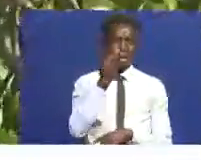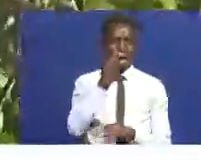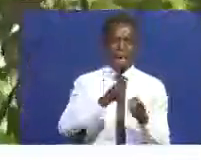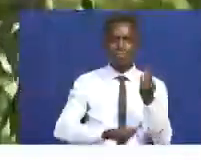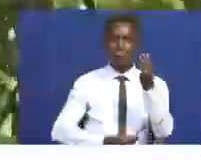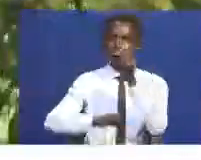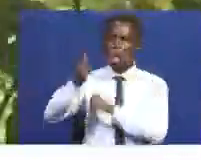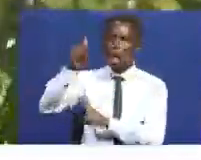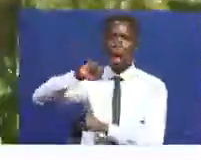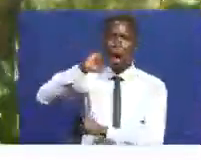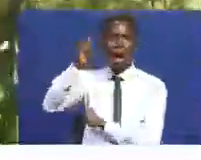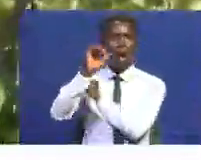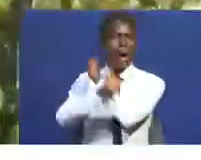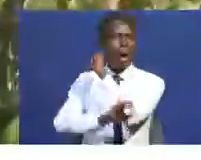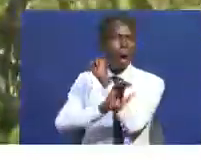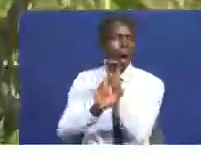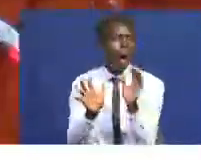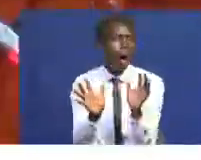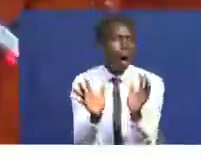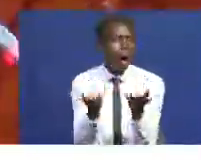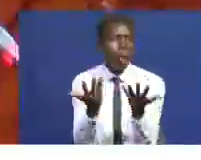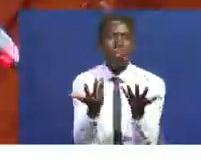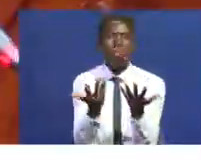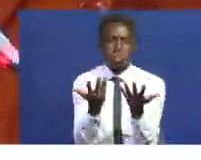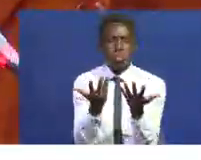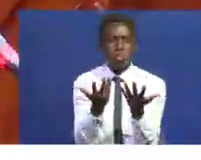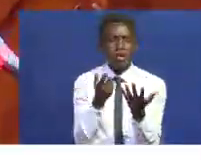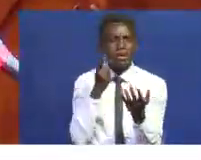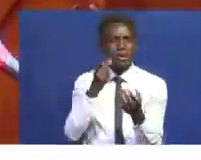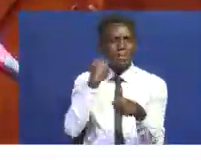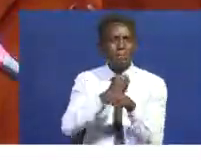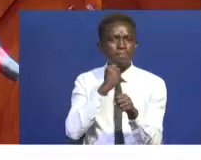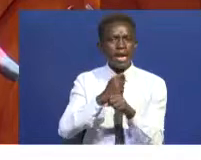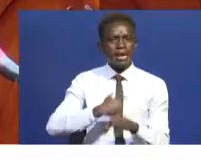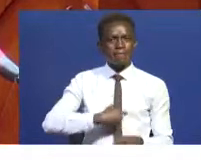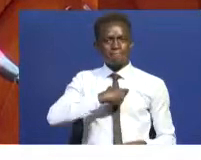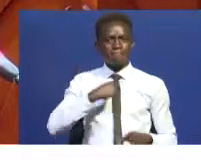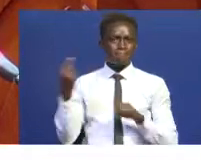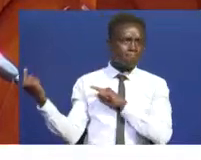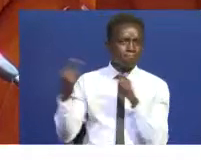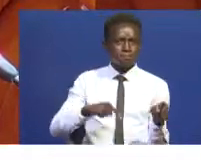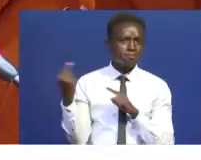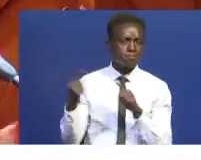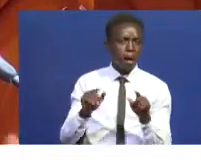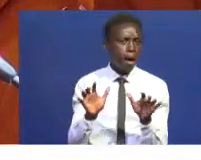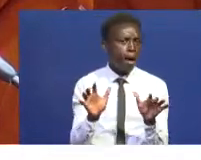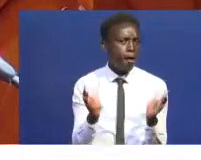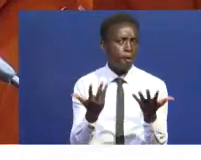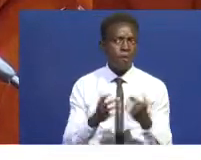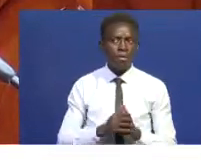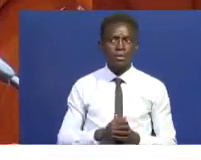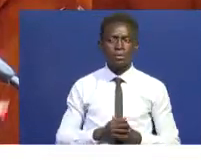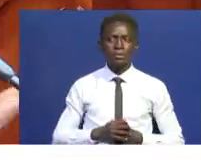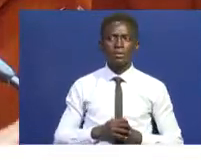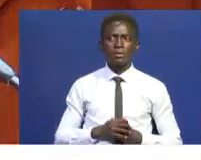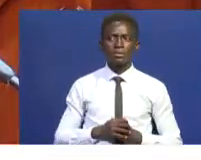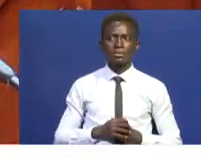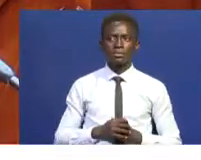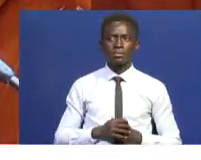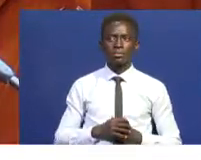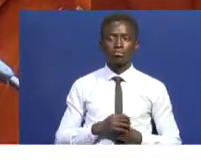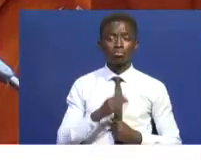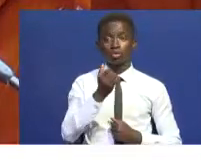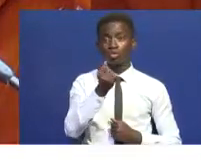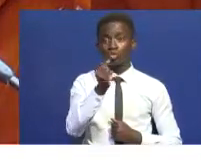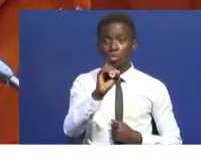vipi atakavyokuza utalii nchini. It would probably have been more of a challenge had it been certified as a drug. So that for